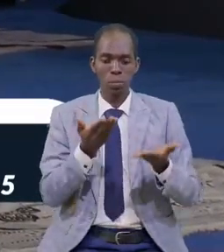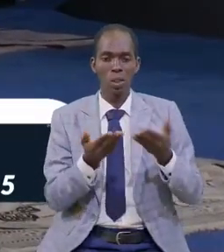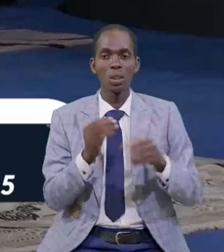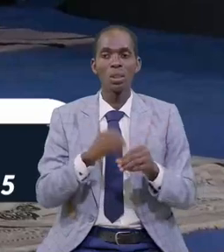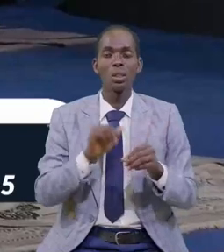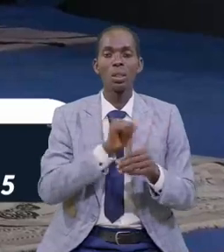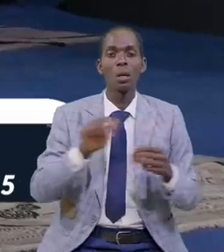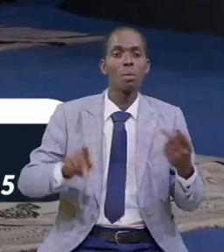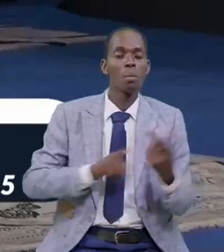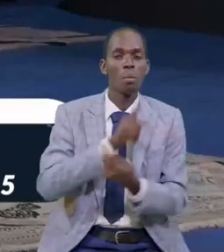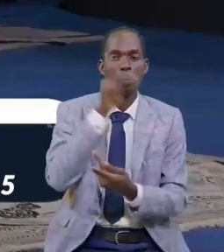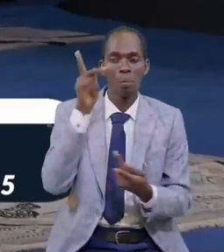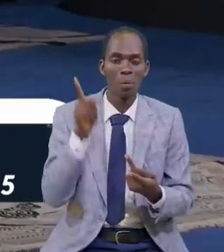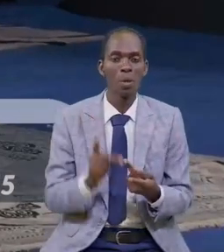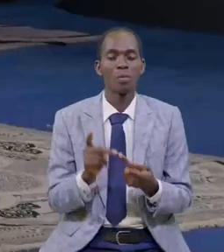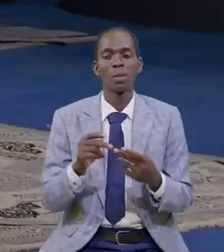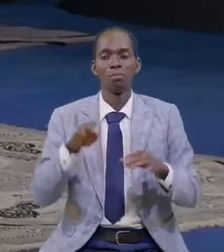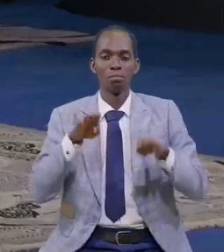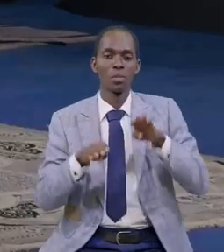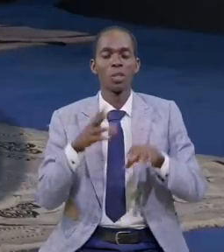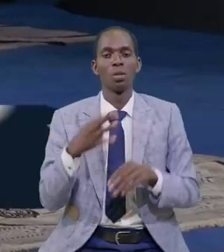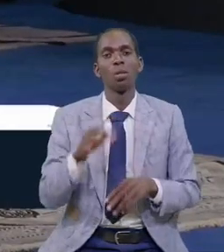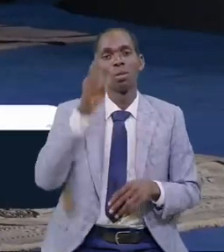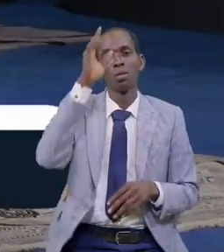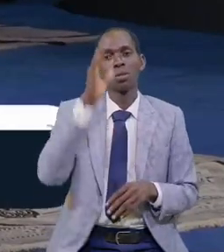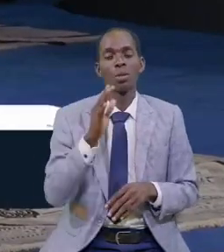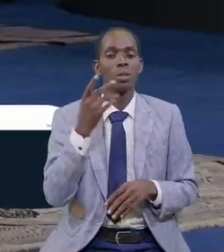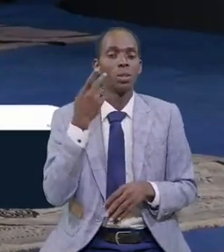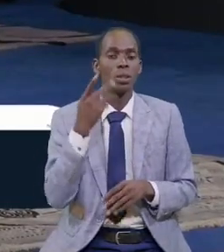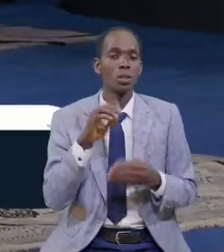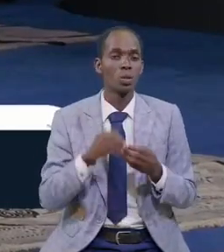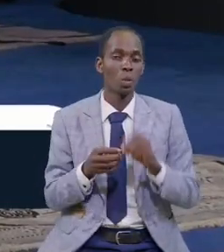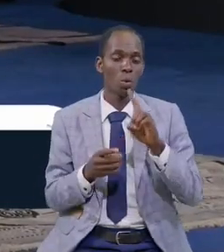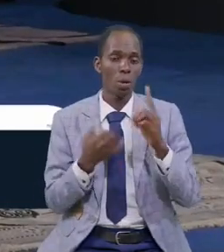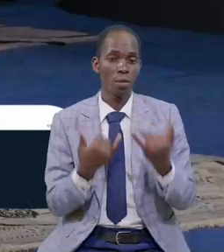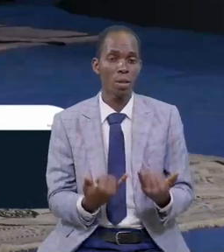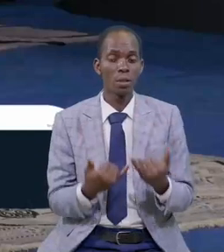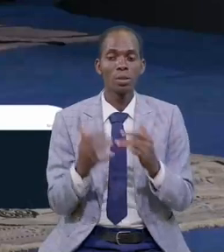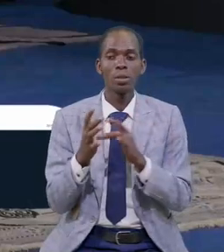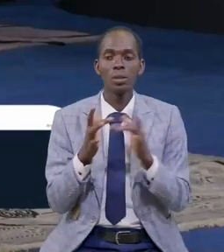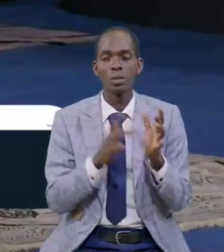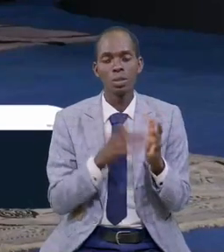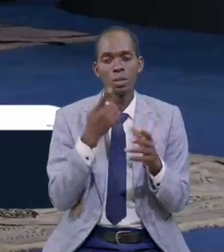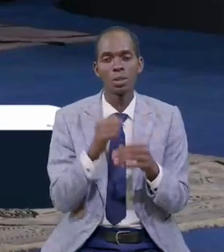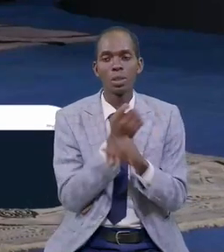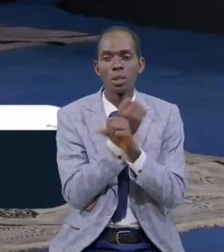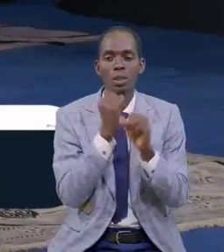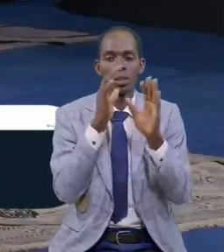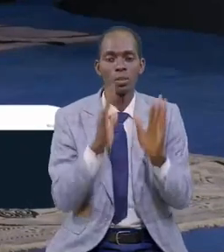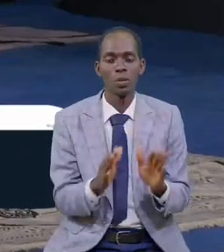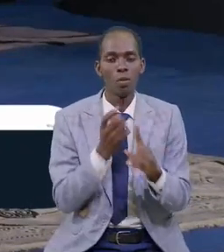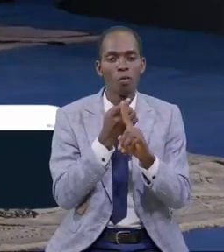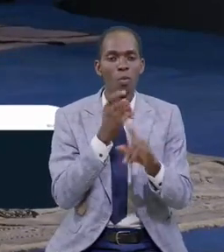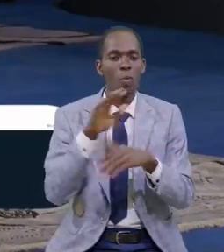la balance équitable parfaite de Dieu numéro 1 ici là Jésus le Sauveur de tout